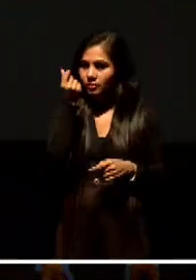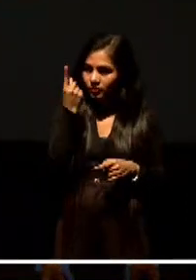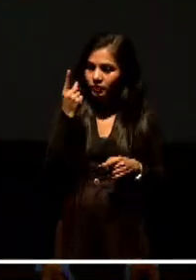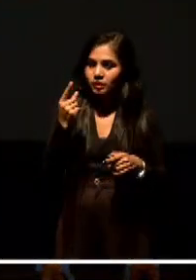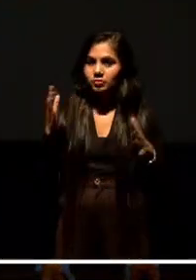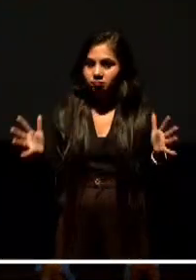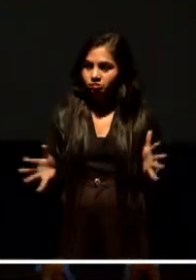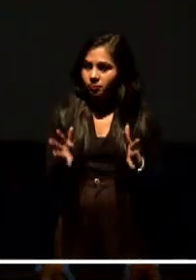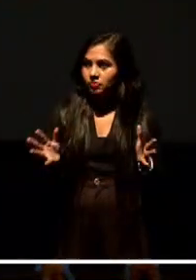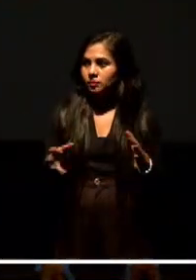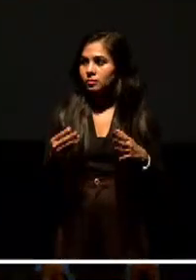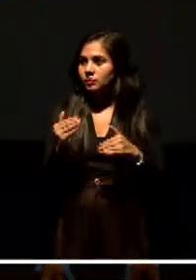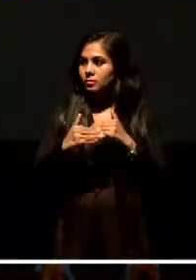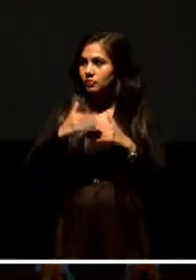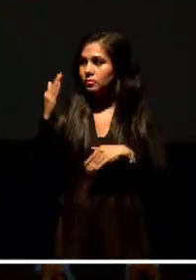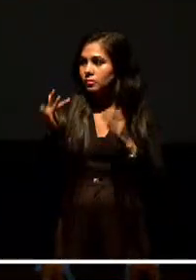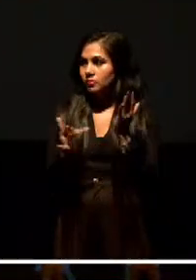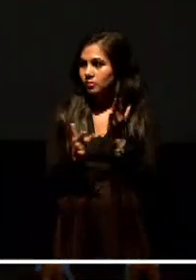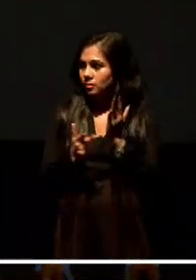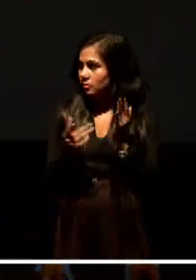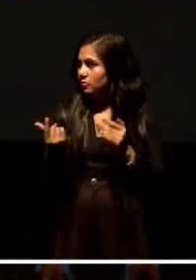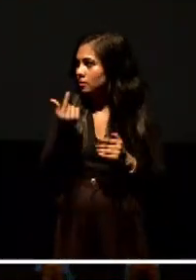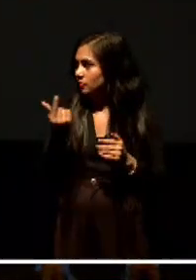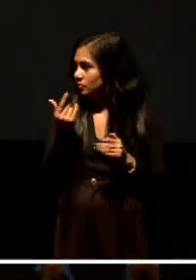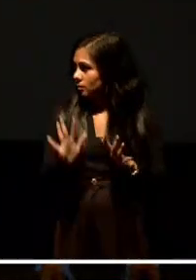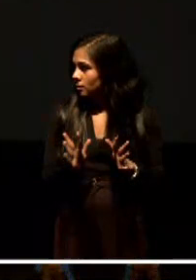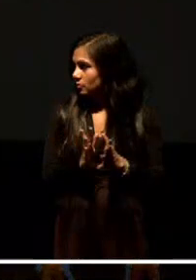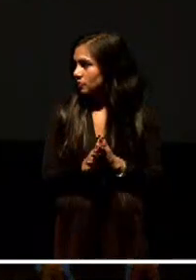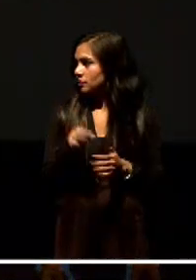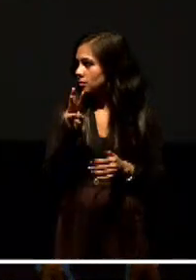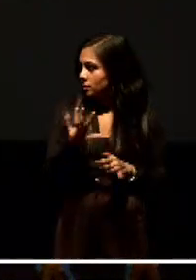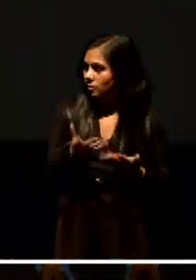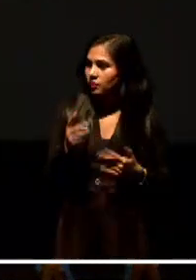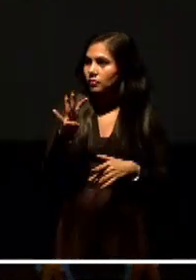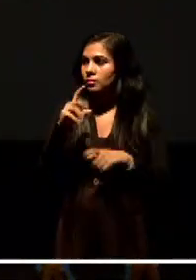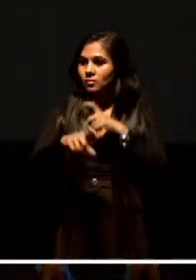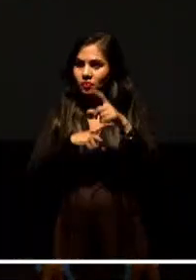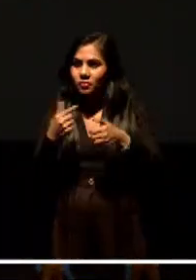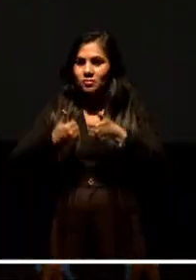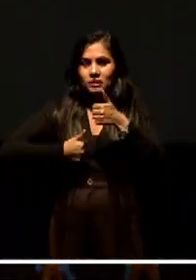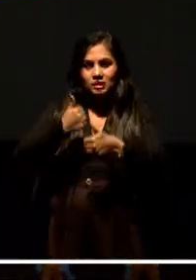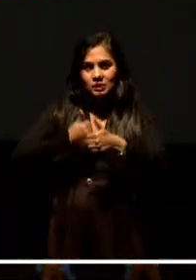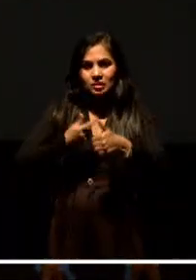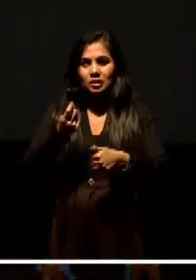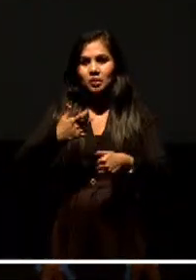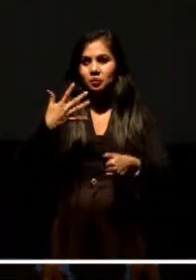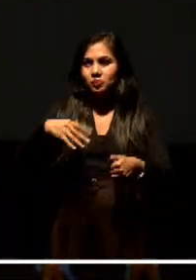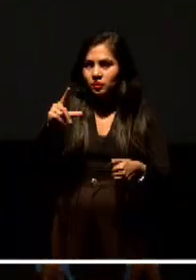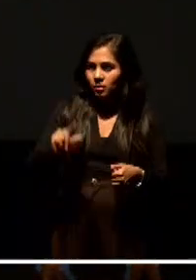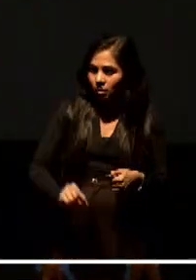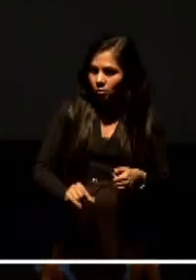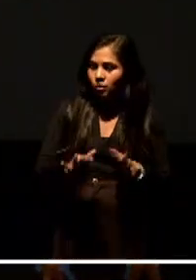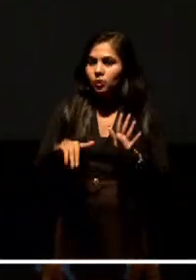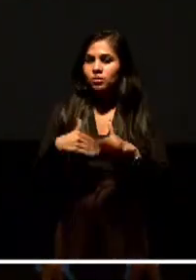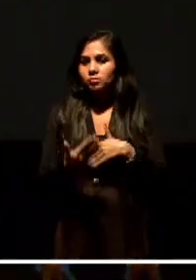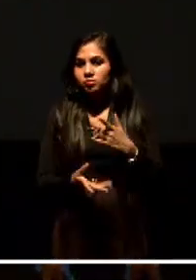साथ इस टेक्नोलॉजी का उपयोग करें। होता क्या है, यदि 3-4 कंपनी compete करने लग जाएंगी तो प्राइस वॉर होगा, उसमें